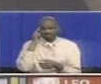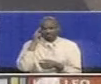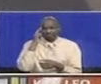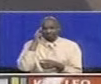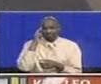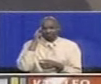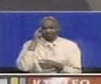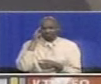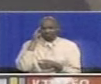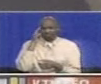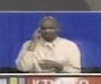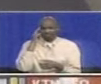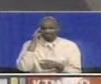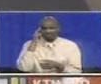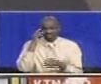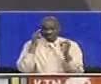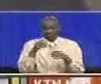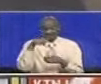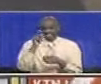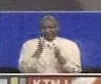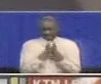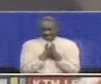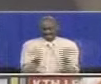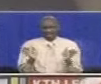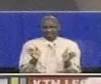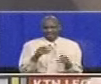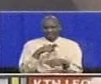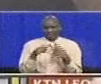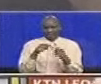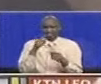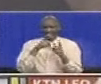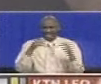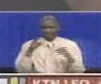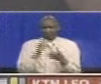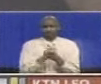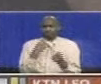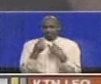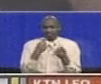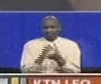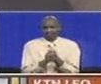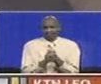that if you are genuine about the language you speak,